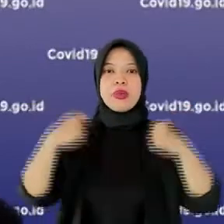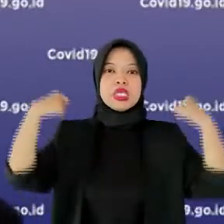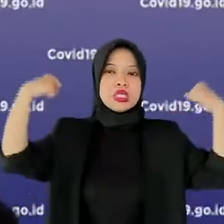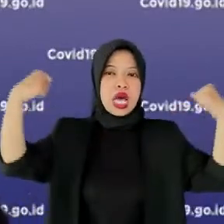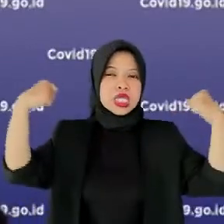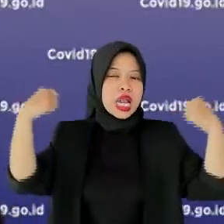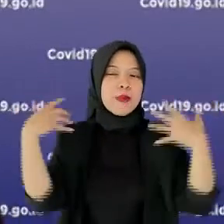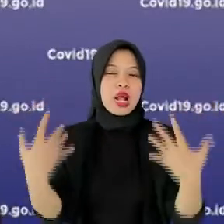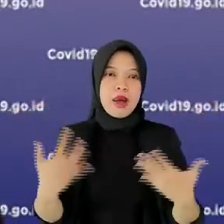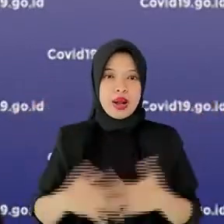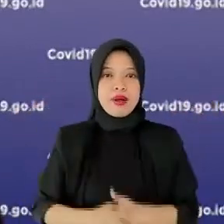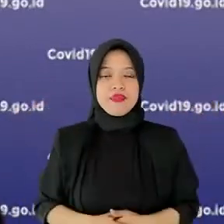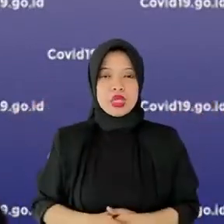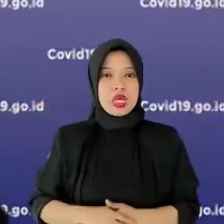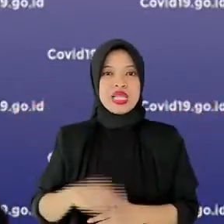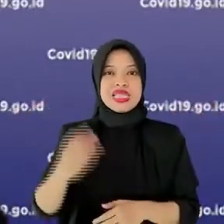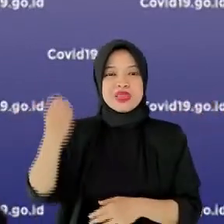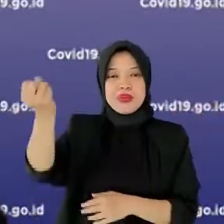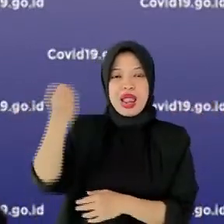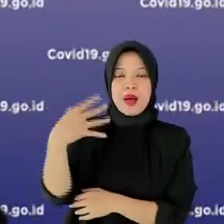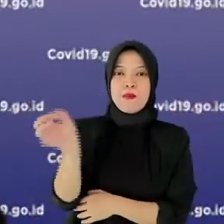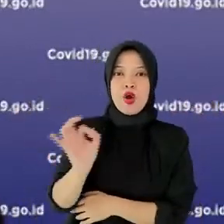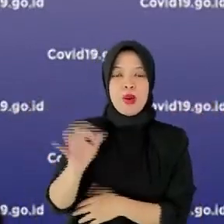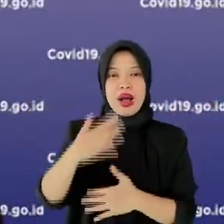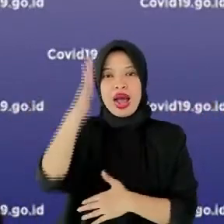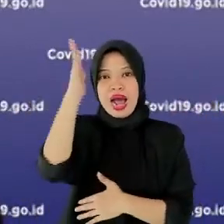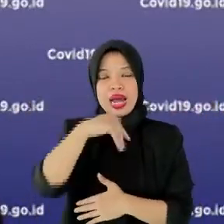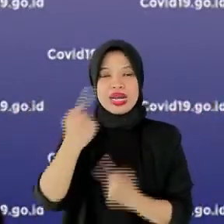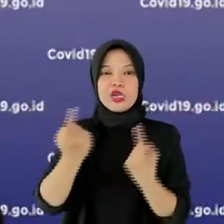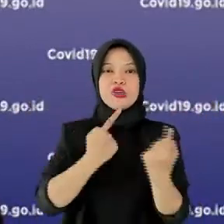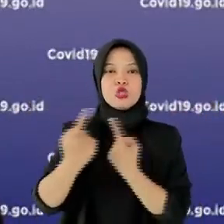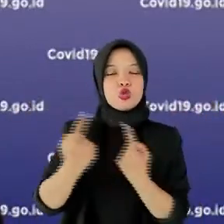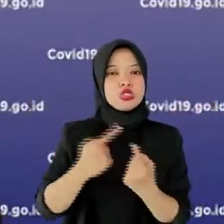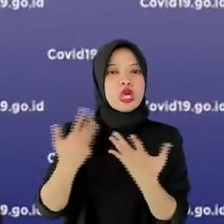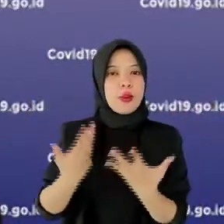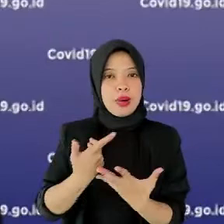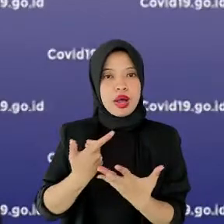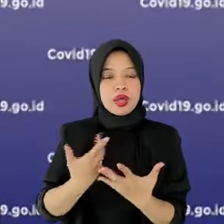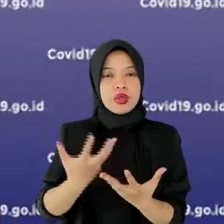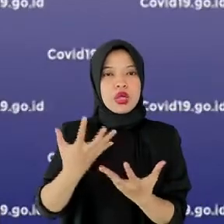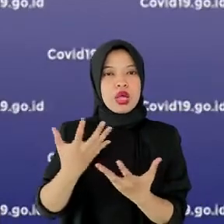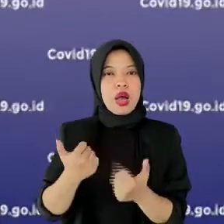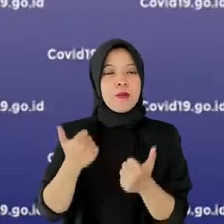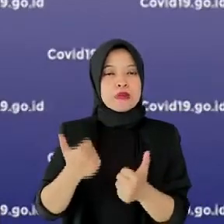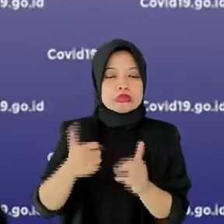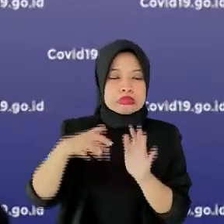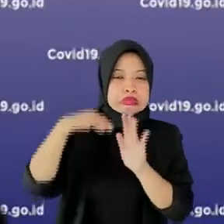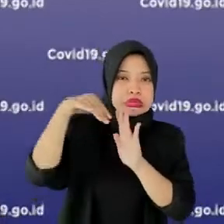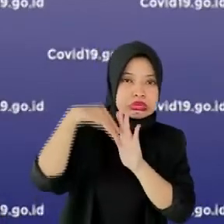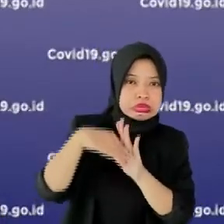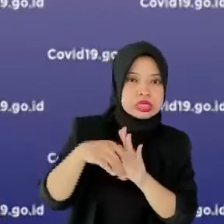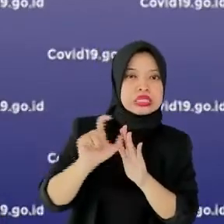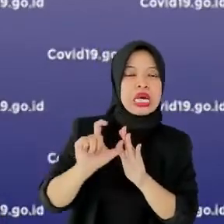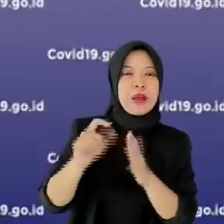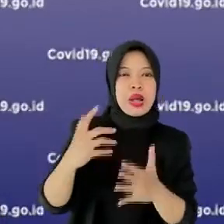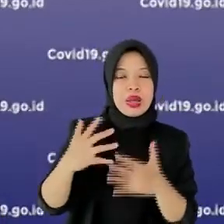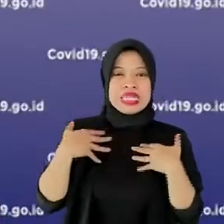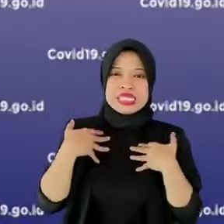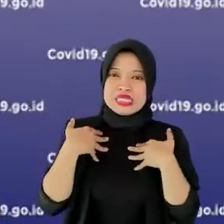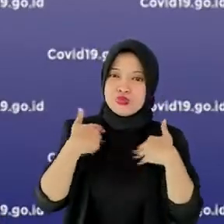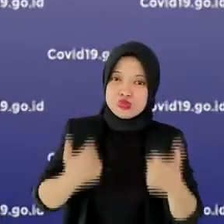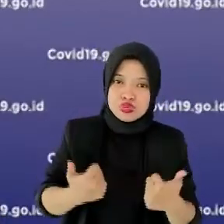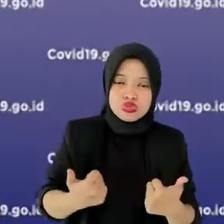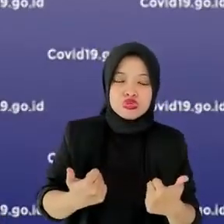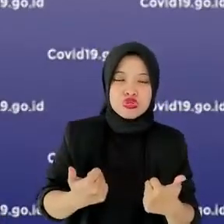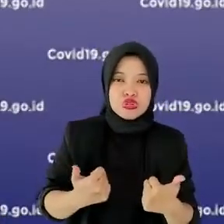Tapi satu hal yang tadi saya belum sampaikan, Dokter Lula, hari ini yang kita bahas kebanyakan adalah titik beratnya kuratif, mengobati,